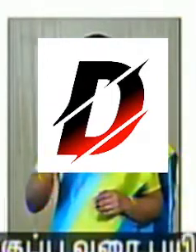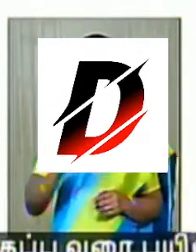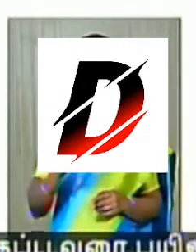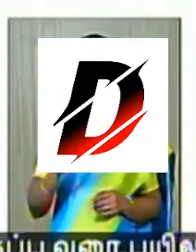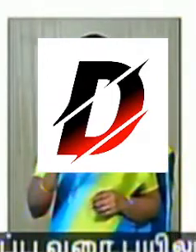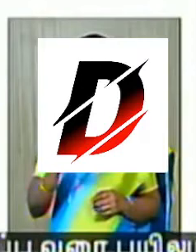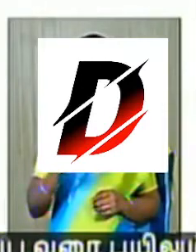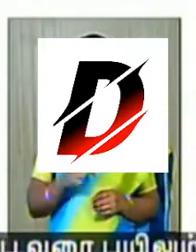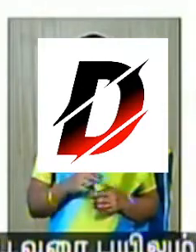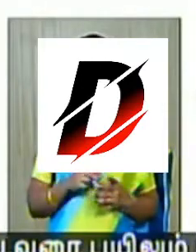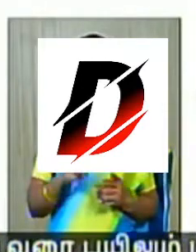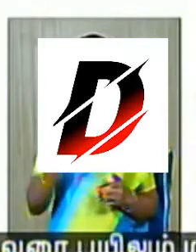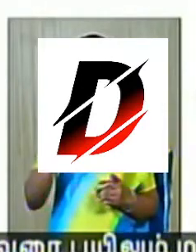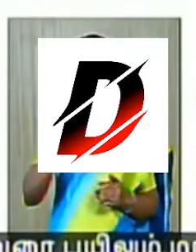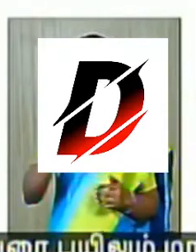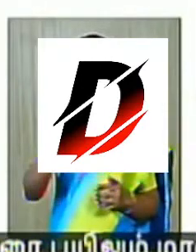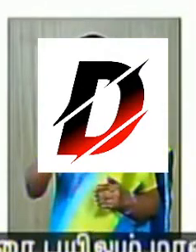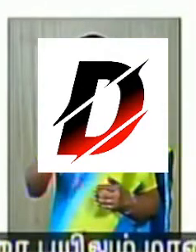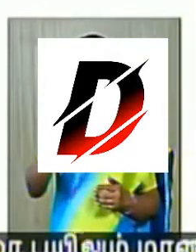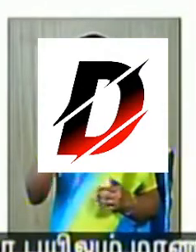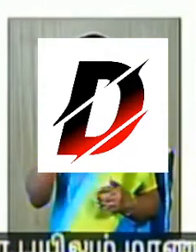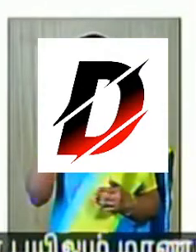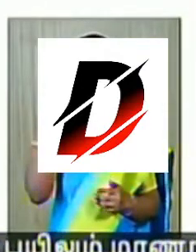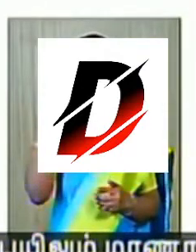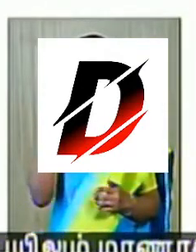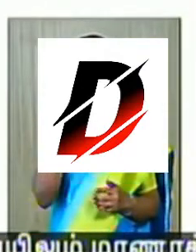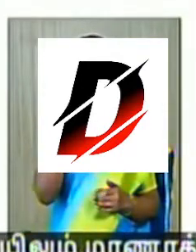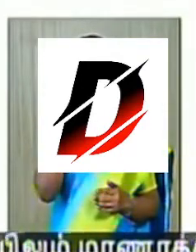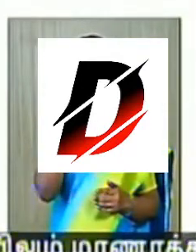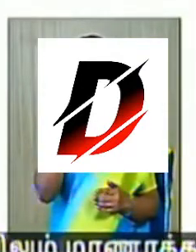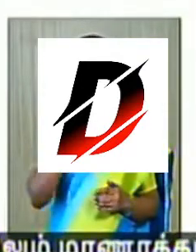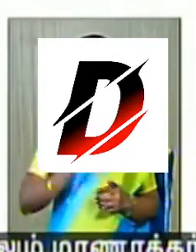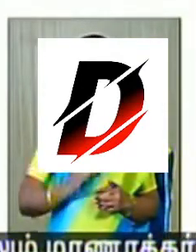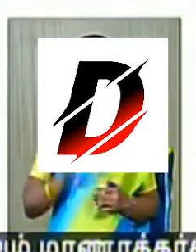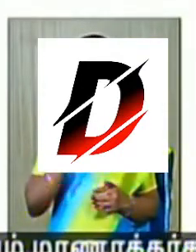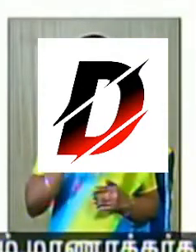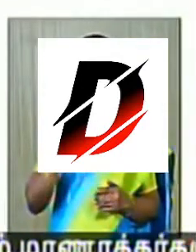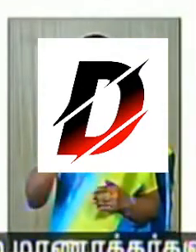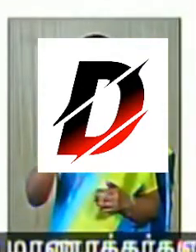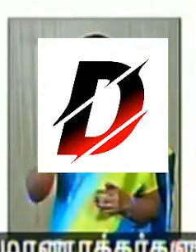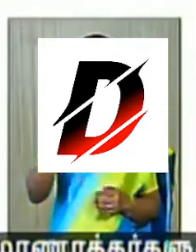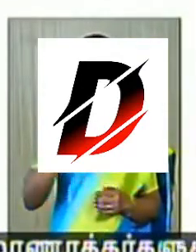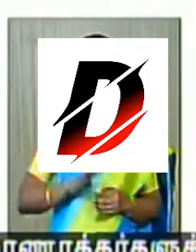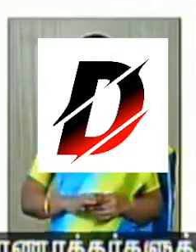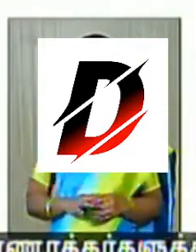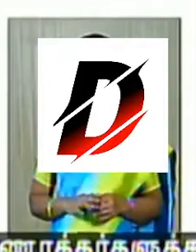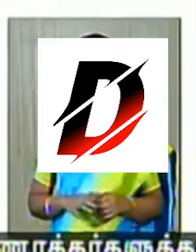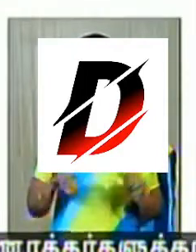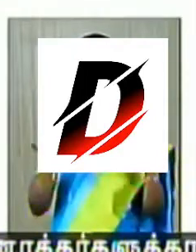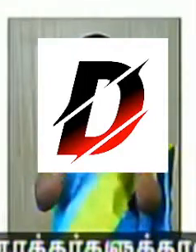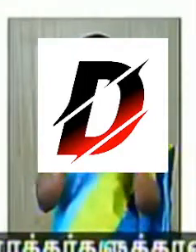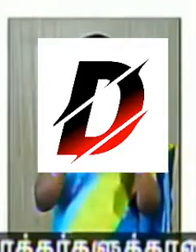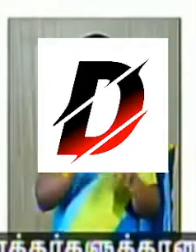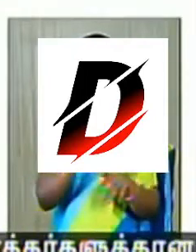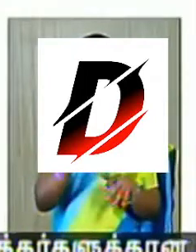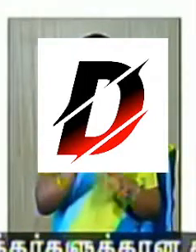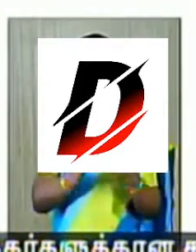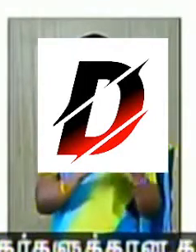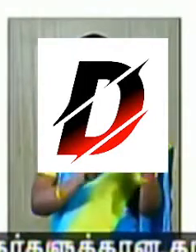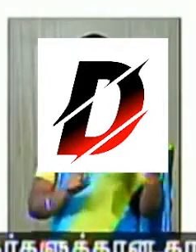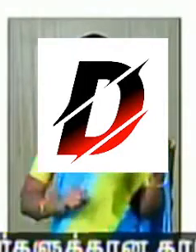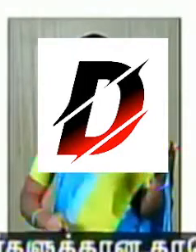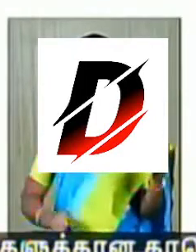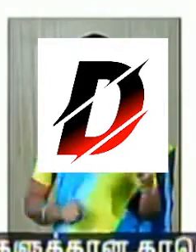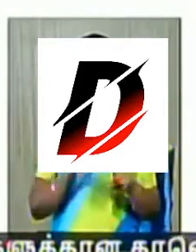30, 20, 12, 6, 2 சைஃபர் இதெல்லாம் பார்த்தீங்கன்னா குறிக்கிறது ரொம்ப சிரமமாக இருக்கும். ஆனால் நம்ம என்ன பண்ணியிருக்கோன்னு கேட்டிங்கன்னா 4, 4 எடுத்தாச்சு. இப்போ அளவு திட்டத்தை நம்ம